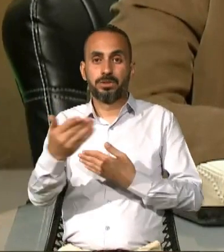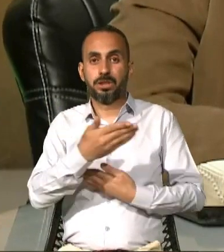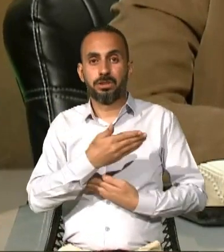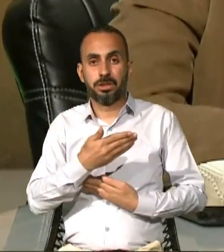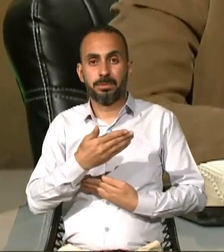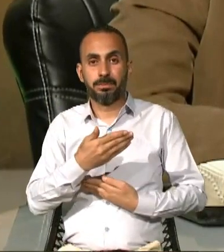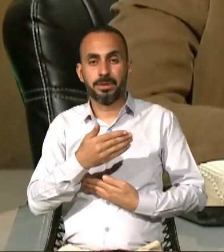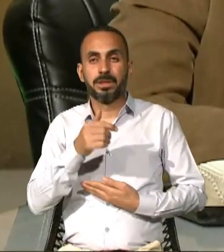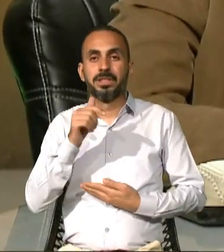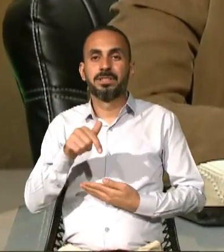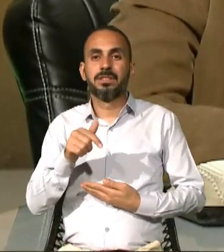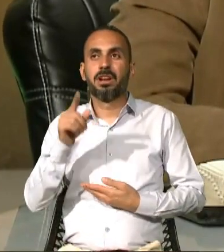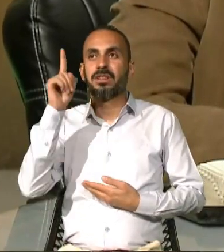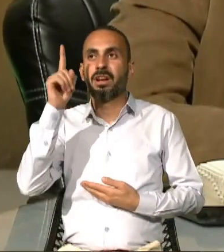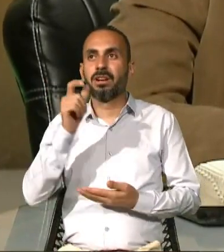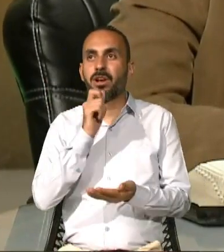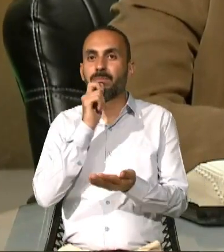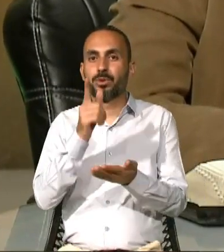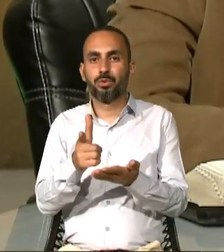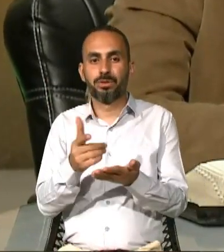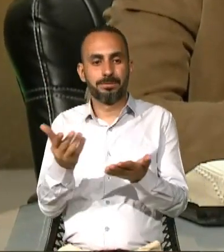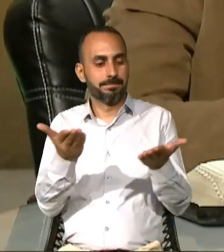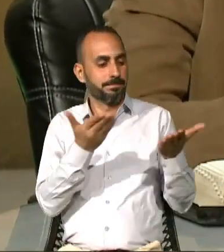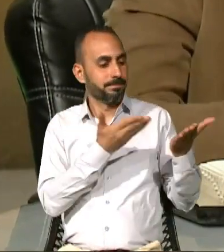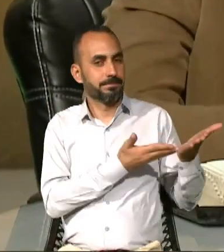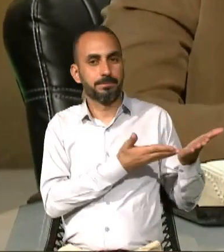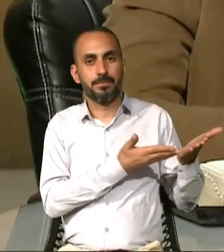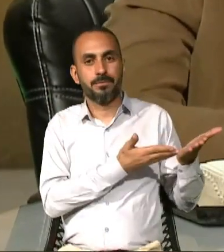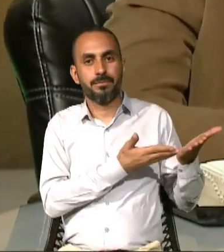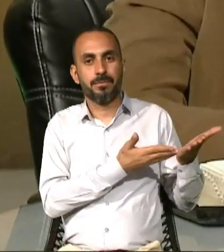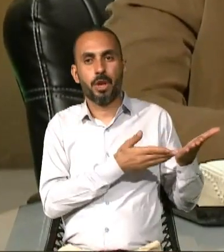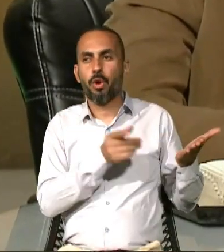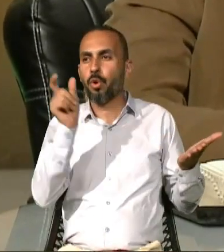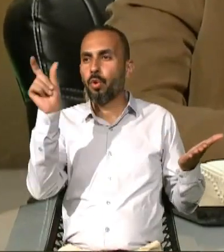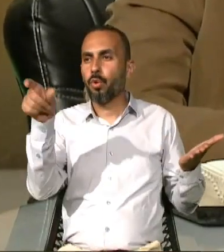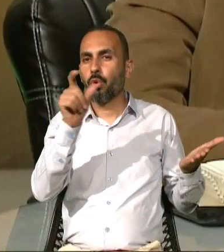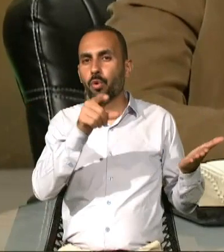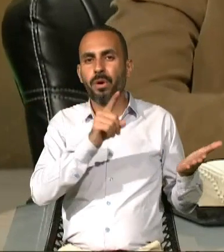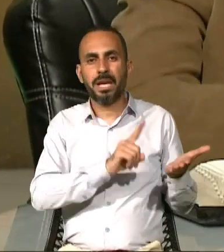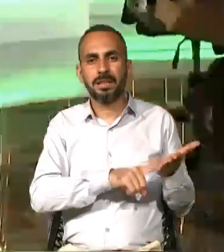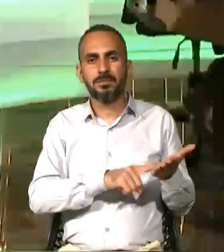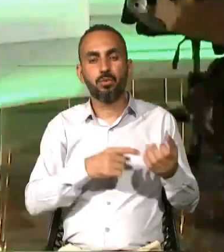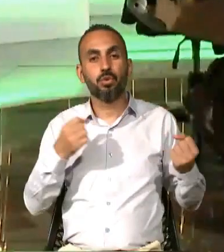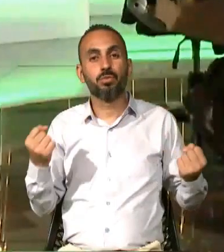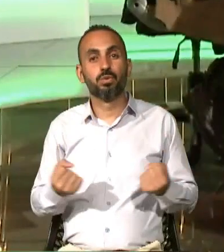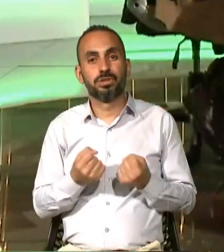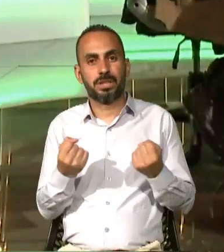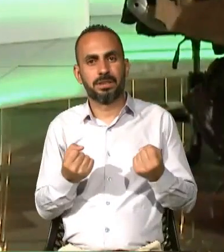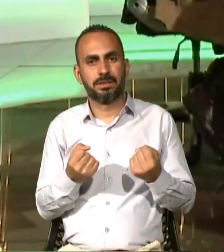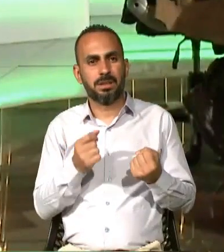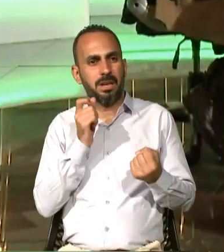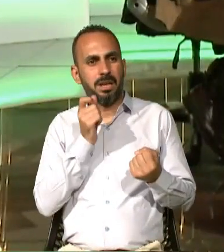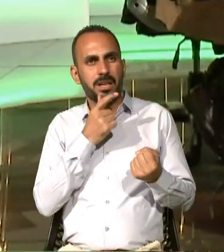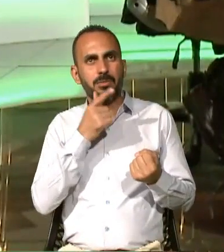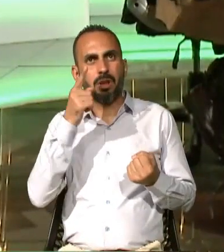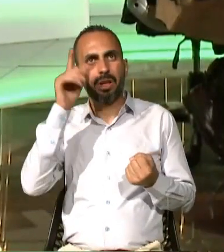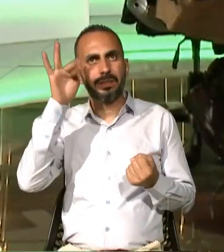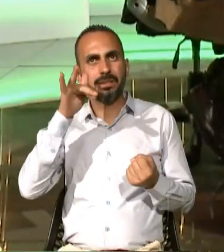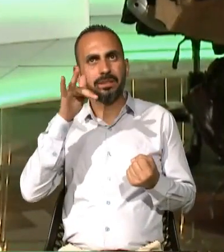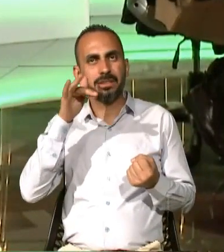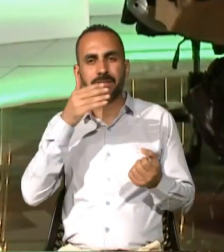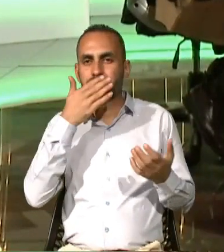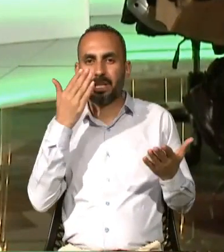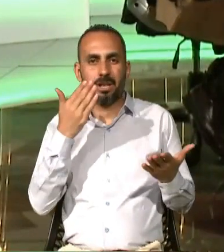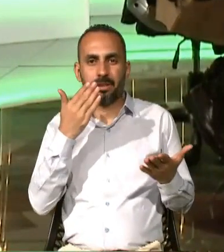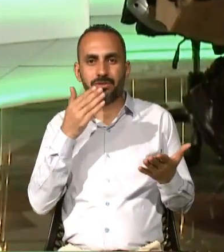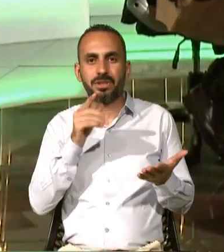والعاسر والمستعد والغير مستعد. يعني بصراحه انا فرحان جدا بالحلقه دي وعايز اشكر رب جدا علشان الوقت